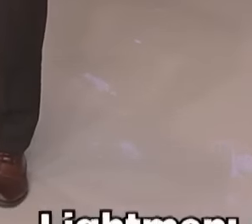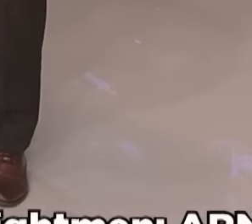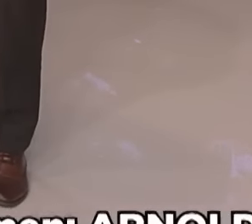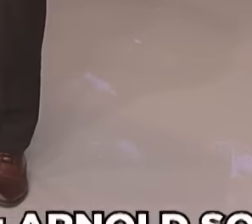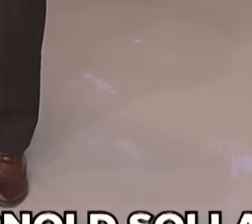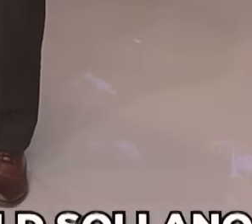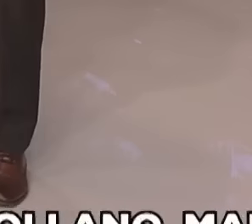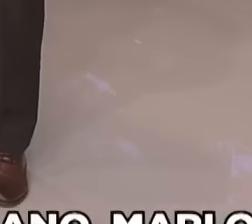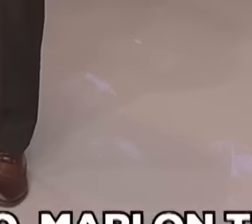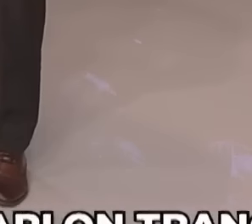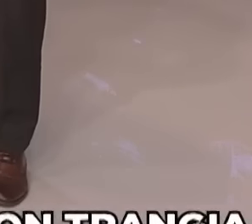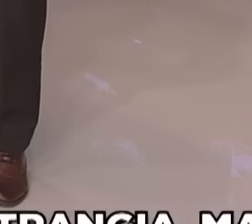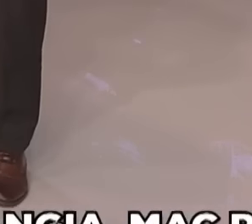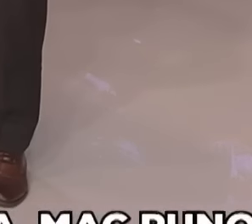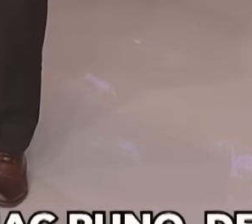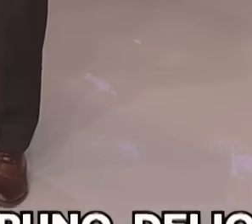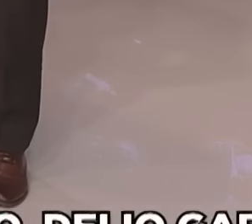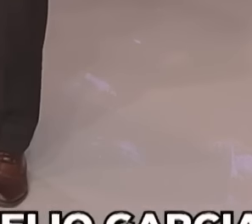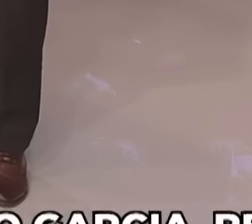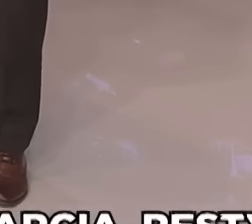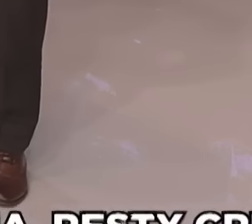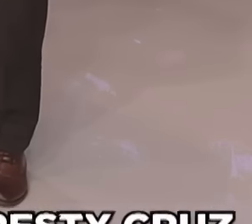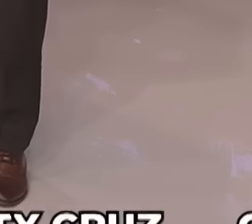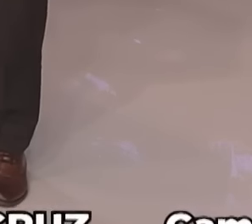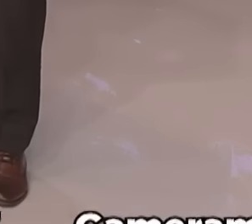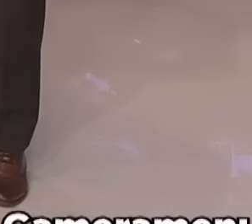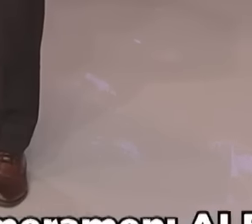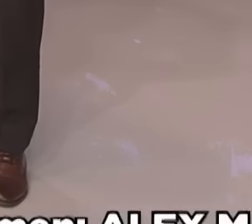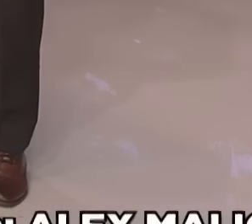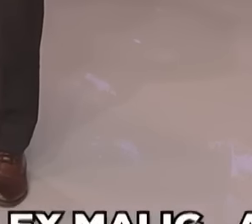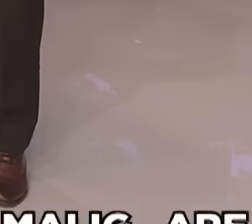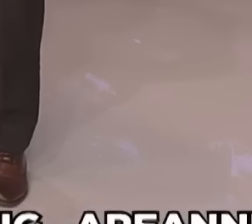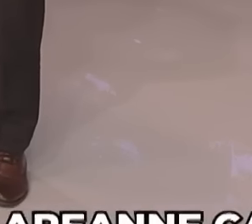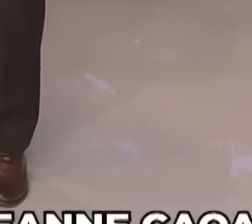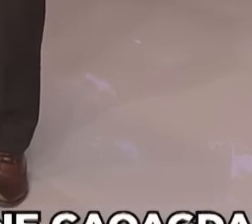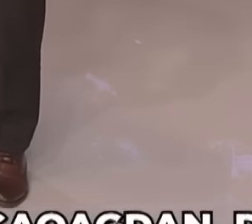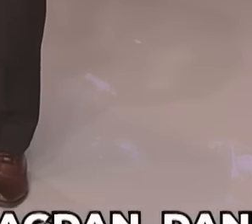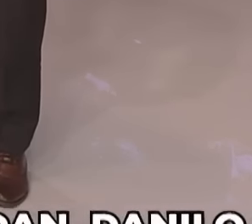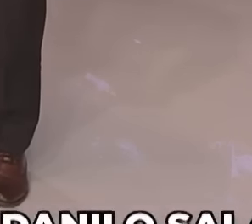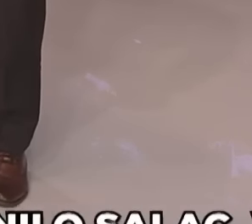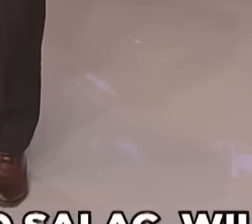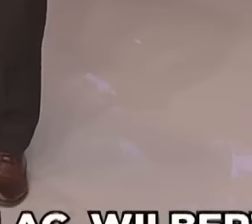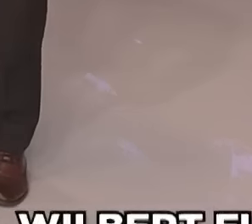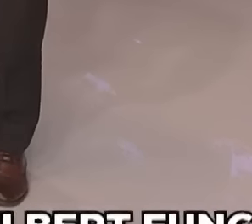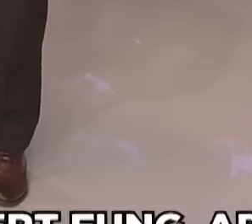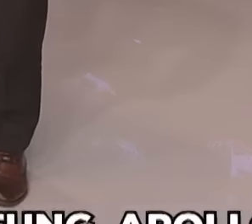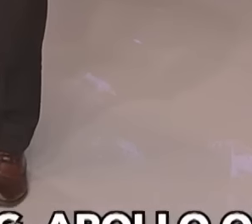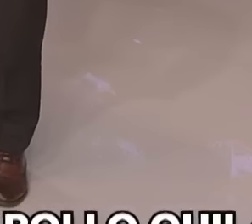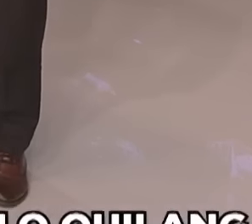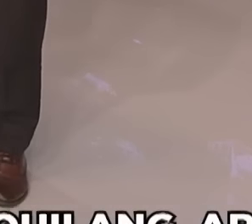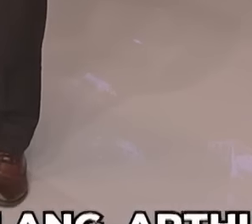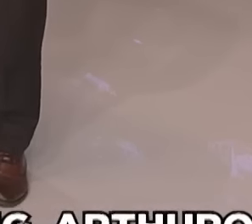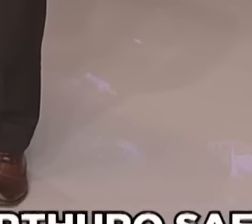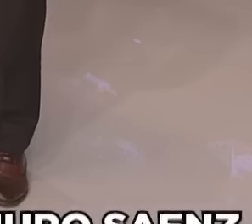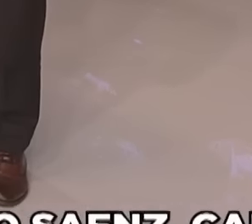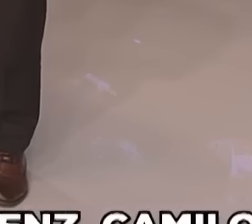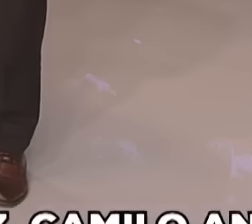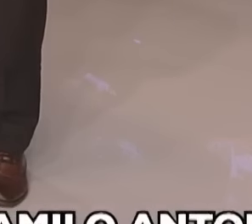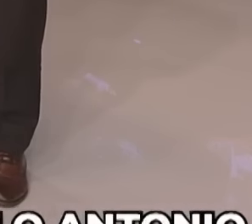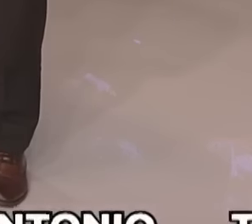Hindi naman pwedeng putol. Wishlist tayo, basta putol. Isa yun. Basta-basta putol, mahirap. Buti nga, inaayos na ngayon ng